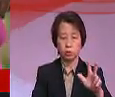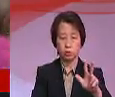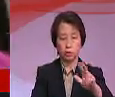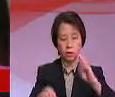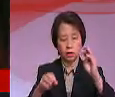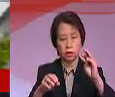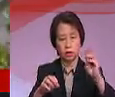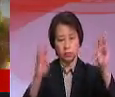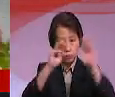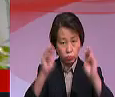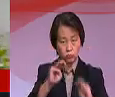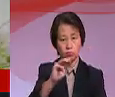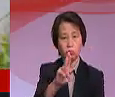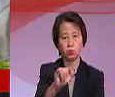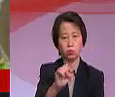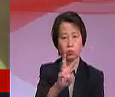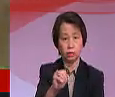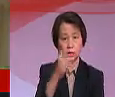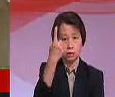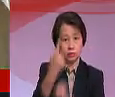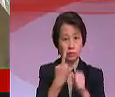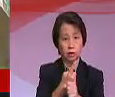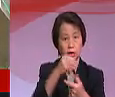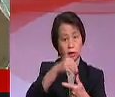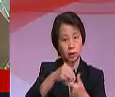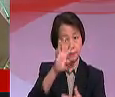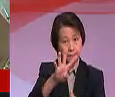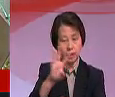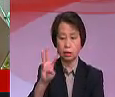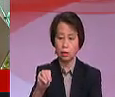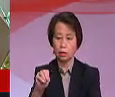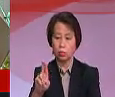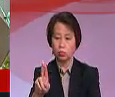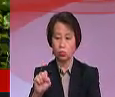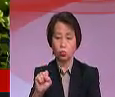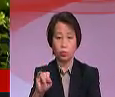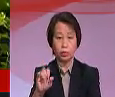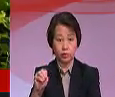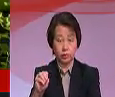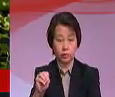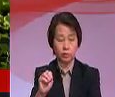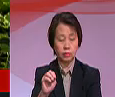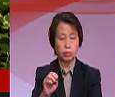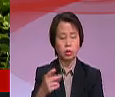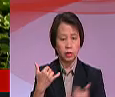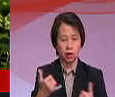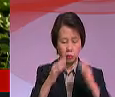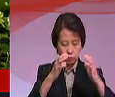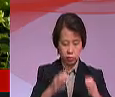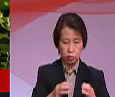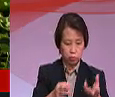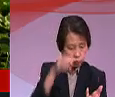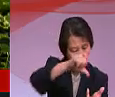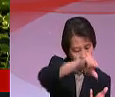3 musim ataupun 4 musim maksimum setahun. Jadi, tapi kalau dengan cara hidroponik, kita boleh dapat